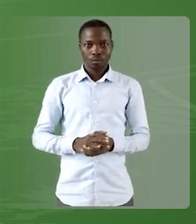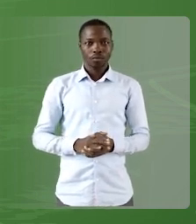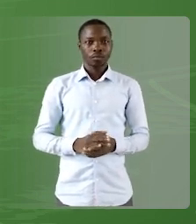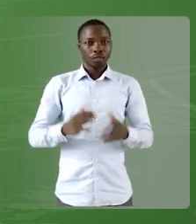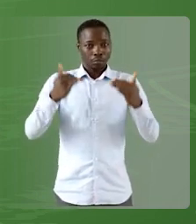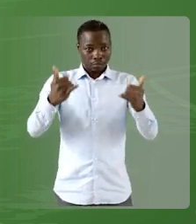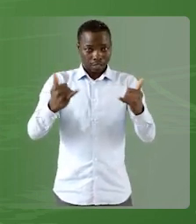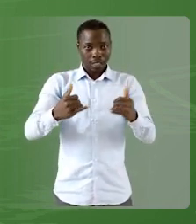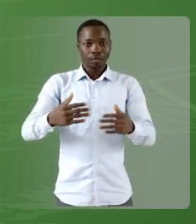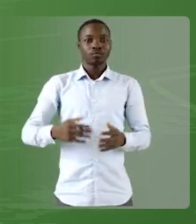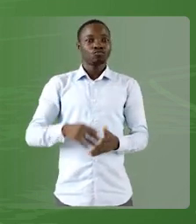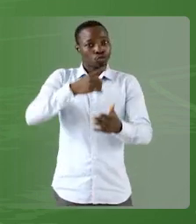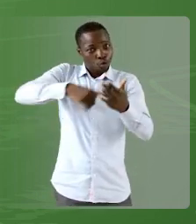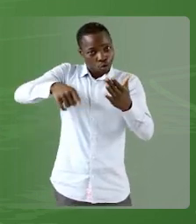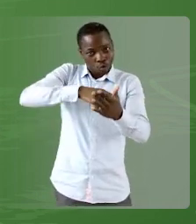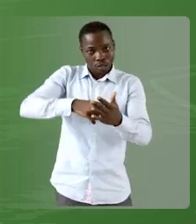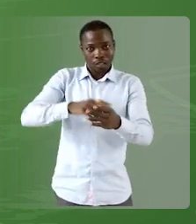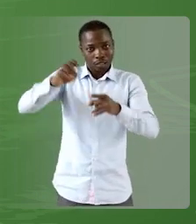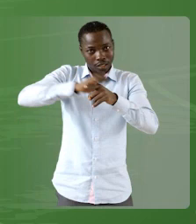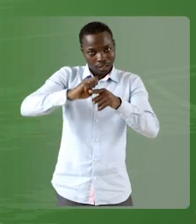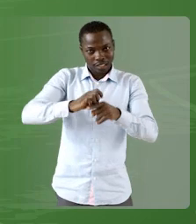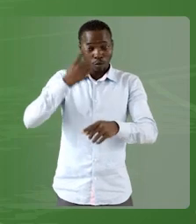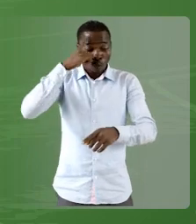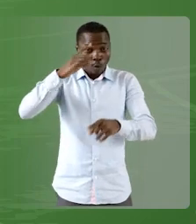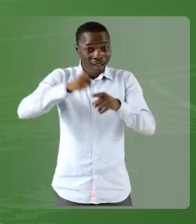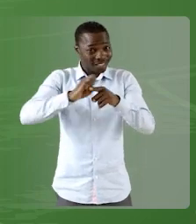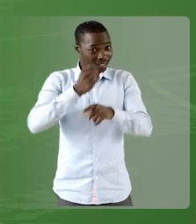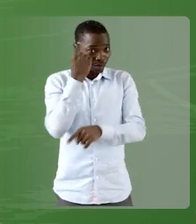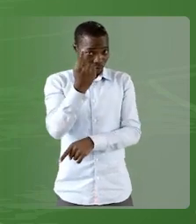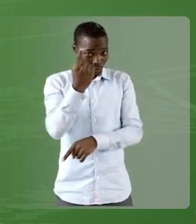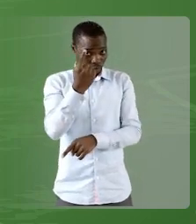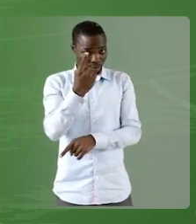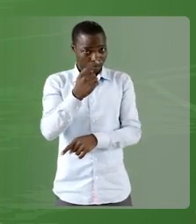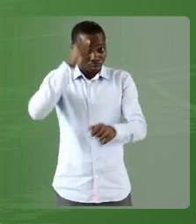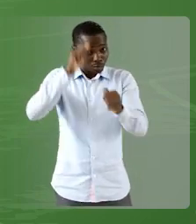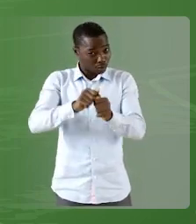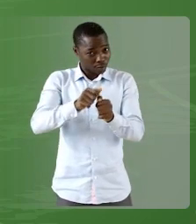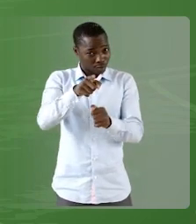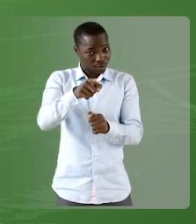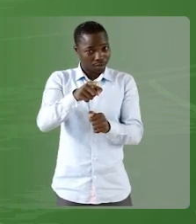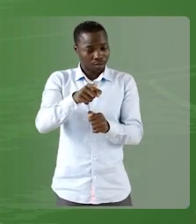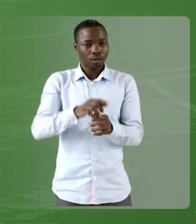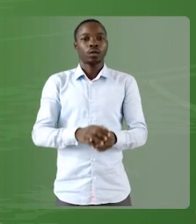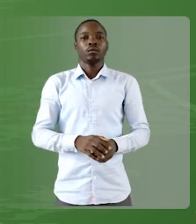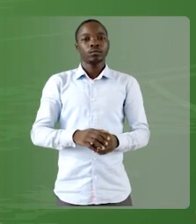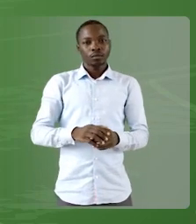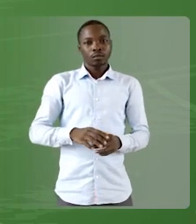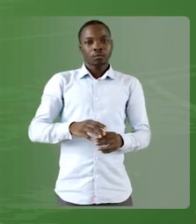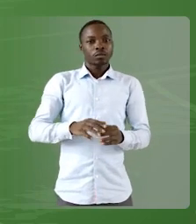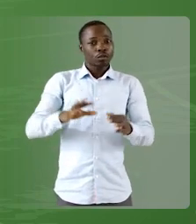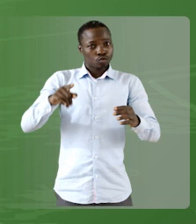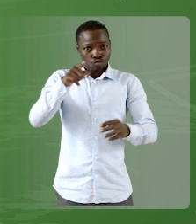l'activité d'intégration. Pour l'exercice 1, je rappelle la consigne, relie